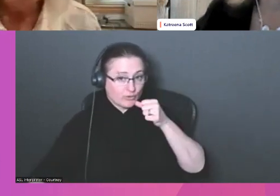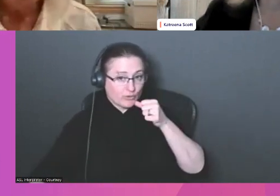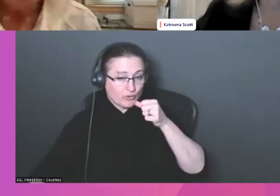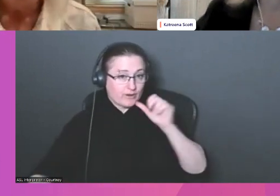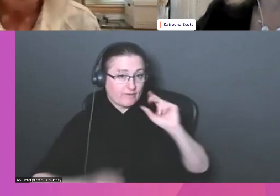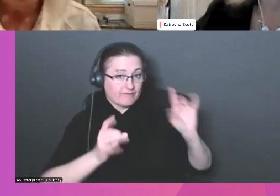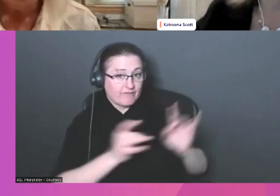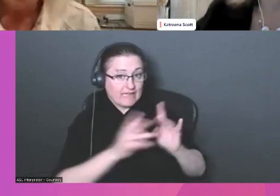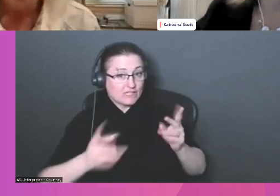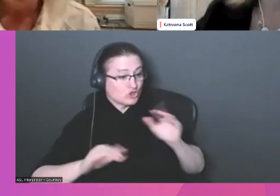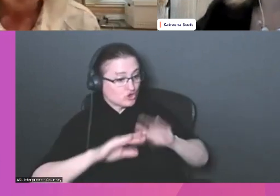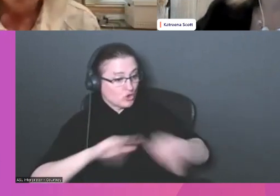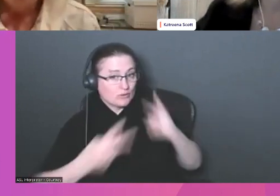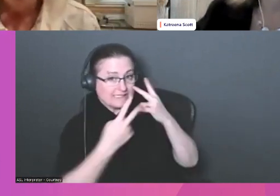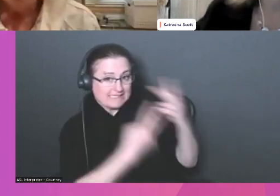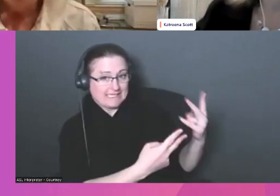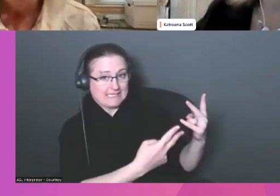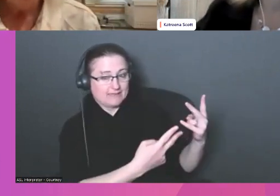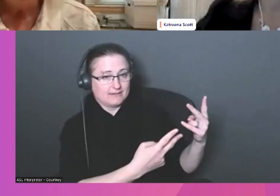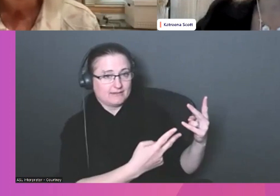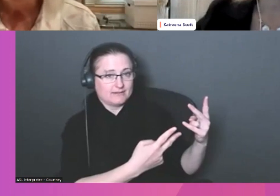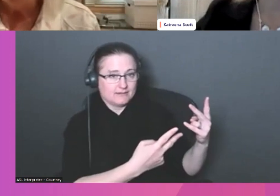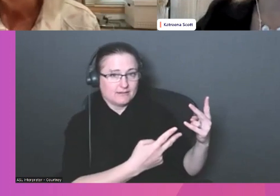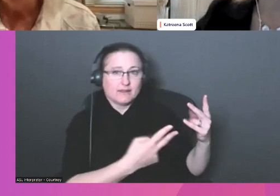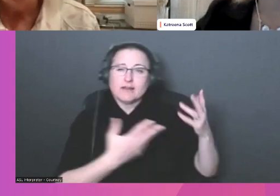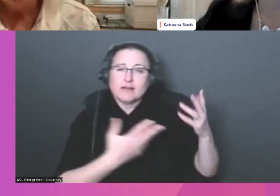pas inquiets pour la mère.